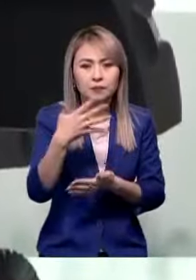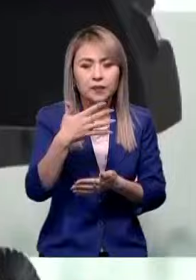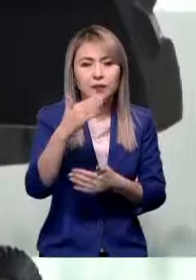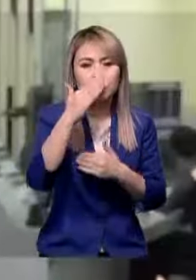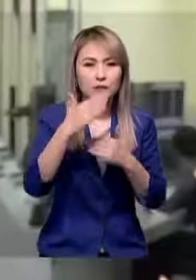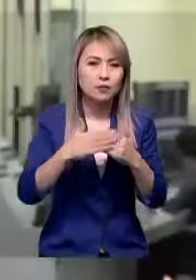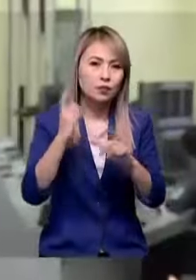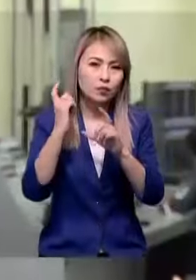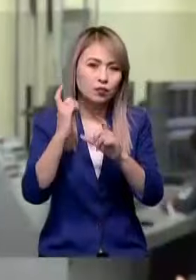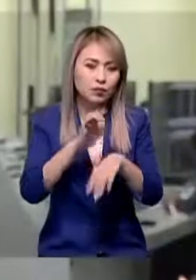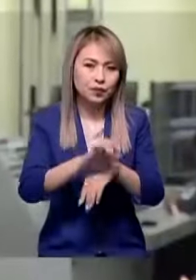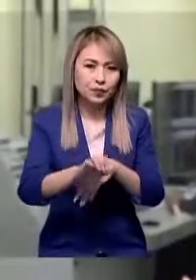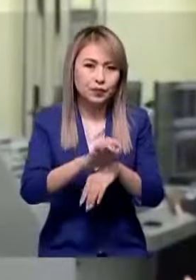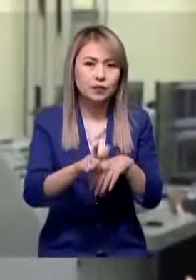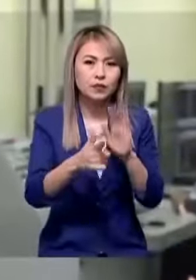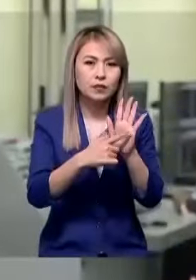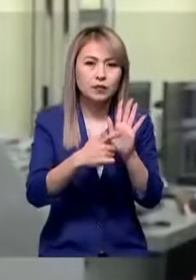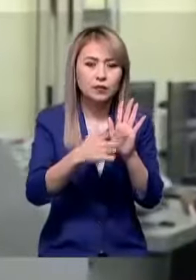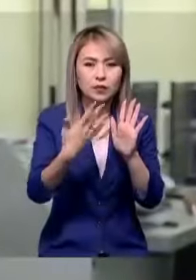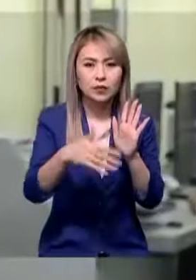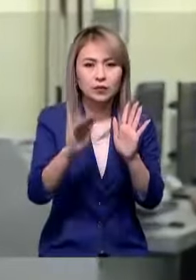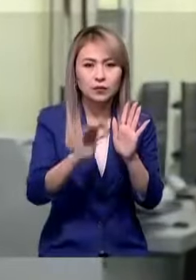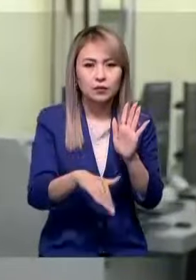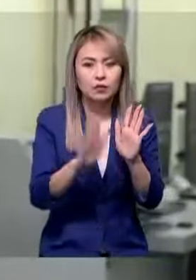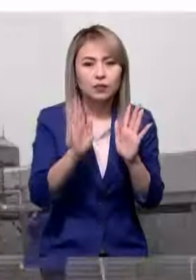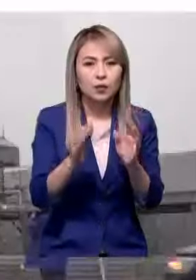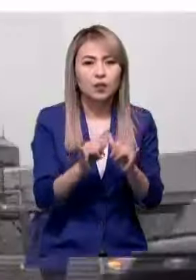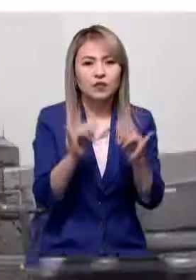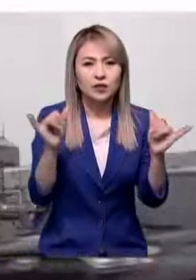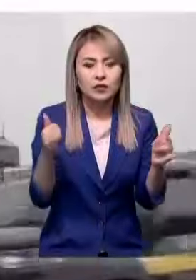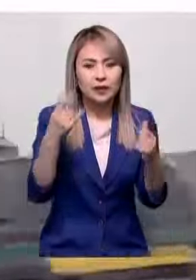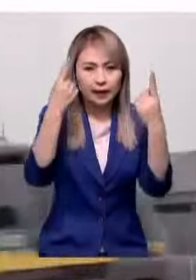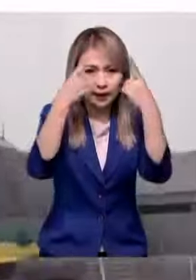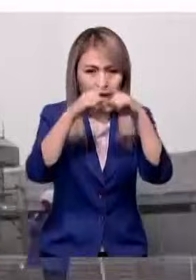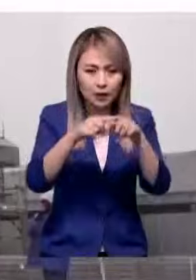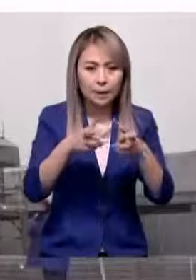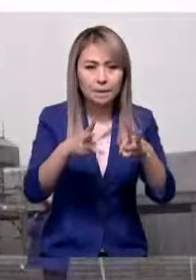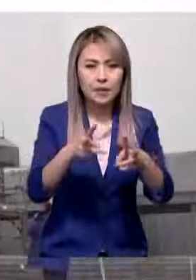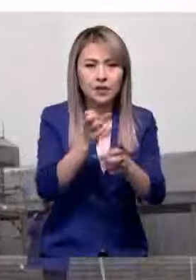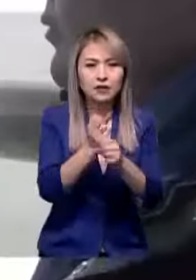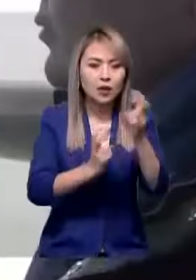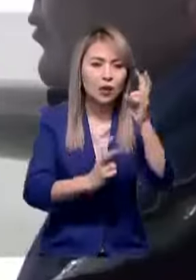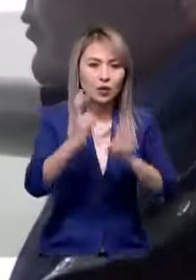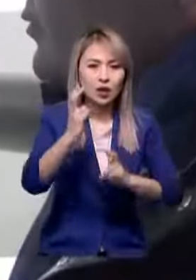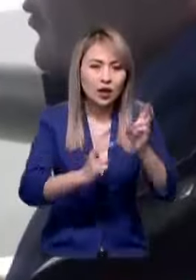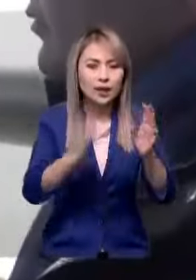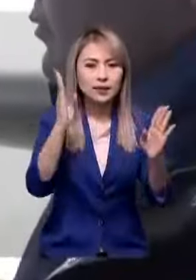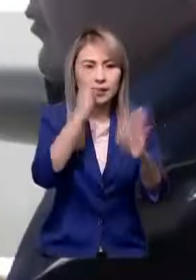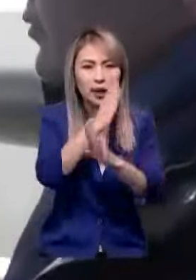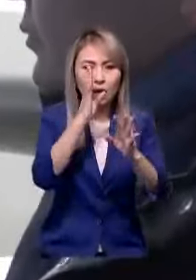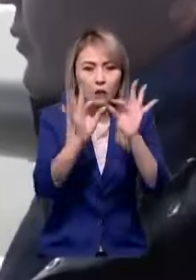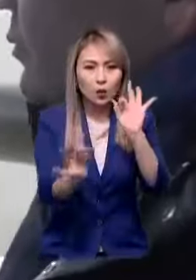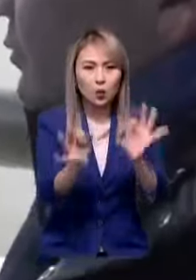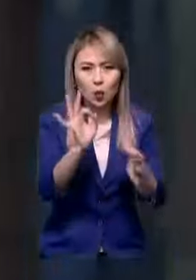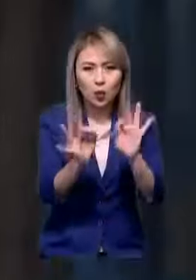битум өндірсе, оны 750 мың тоннаға дейін ұлғайтуға болады. Технологиялық пеш өнеркәсіптік, қауіпсіздік және экологиялық